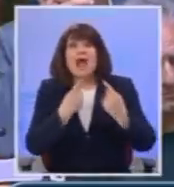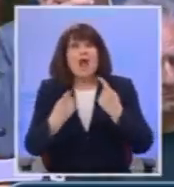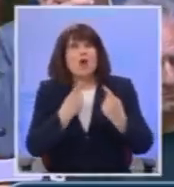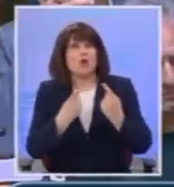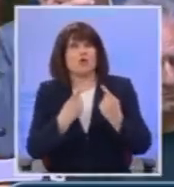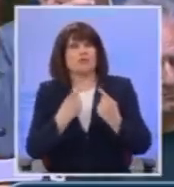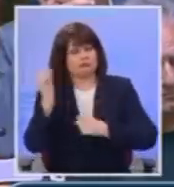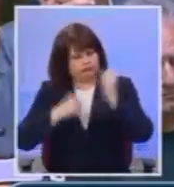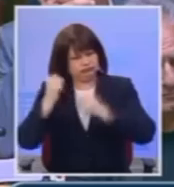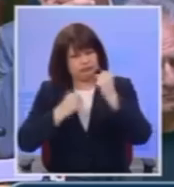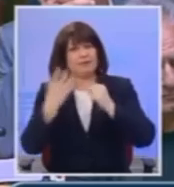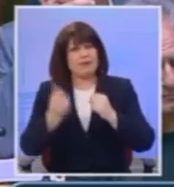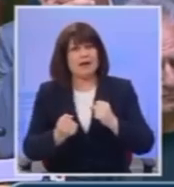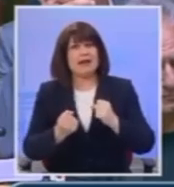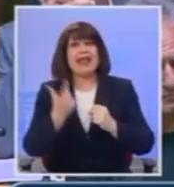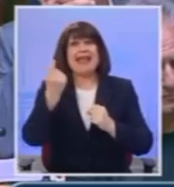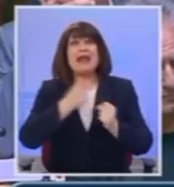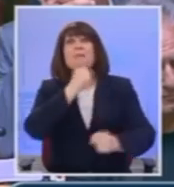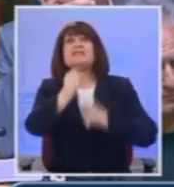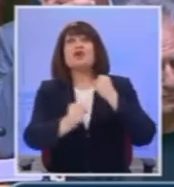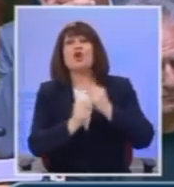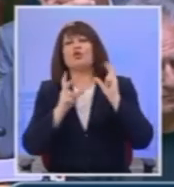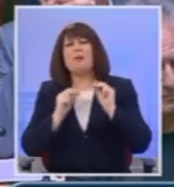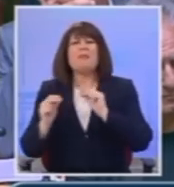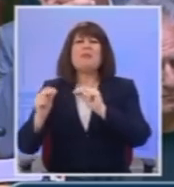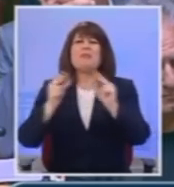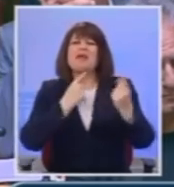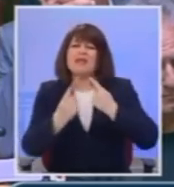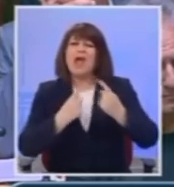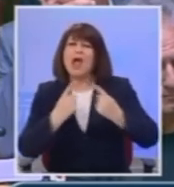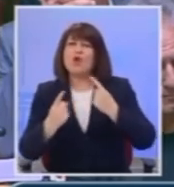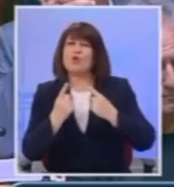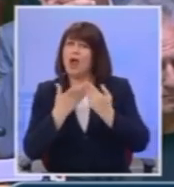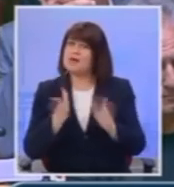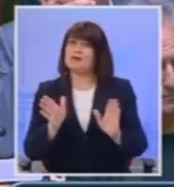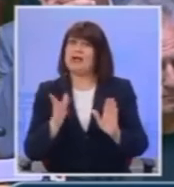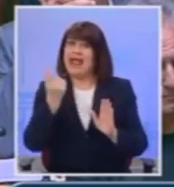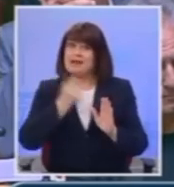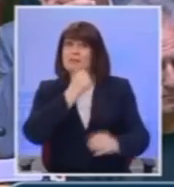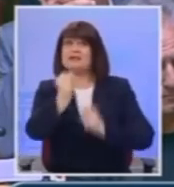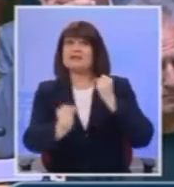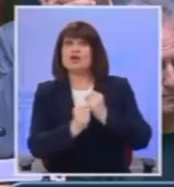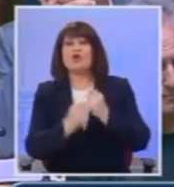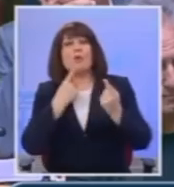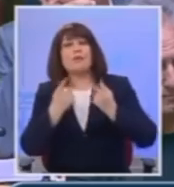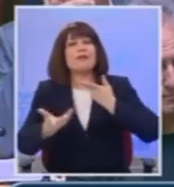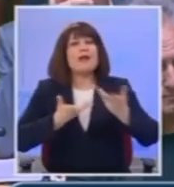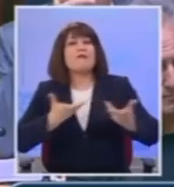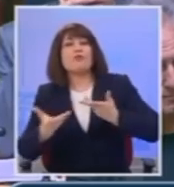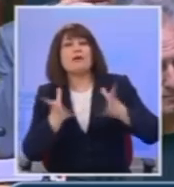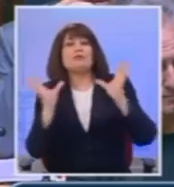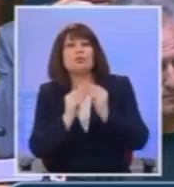με διαφωνίες, περίπου 1,5 χρόνο. Δεν είναι κάτι μυστικό. 1,5 χρόνο υπήρχε αυτή η διαβούλευση στα